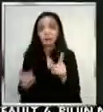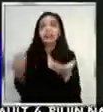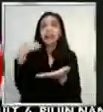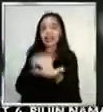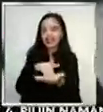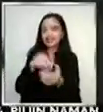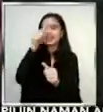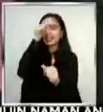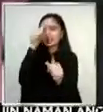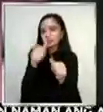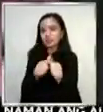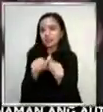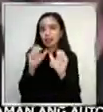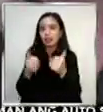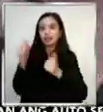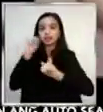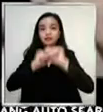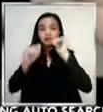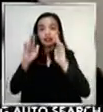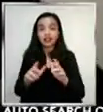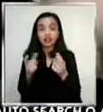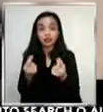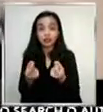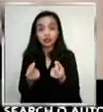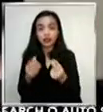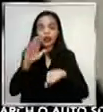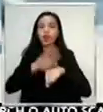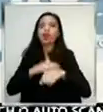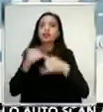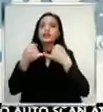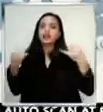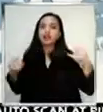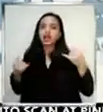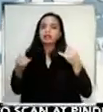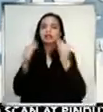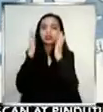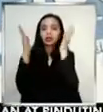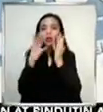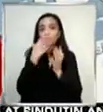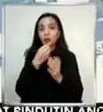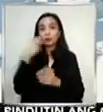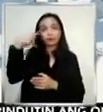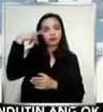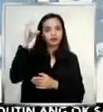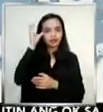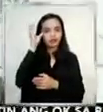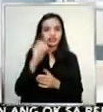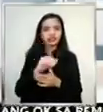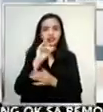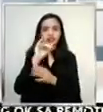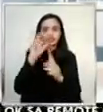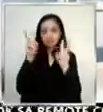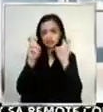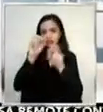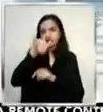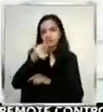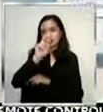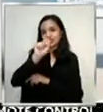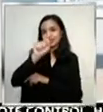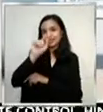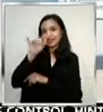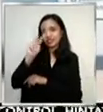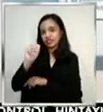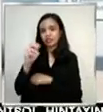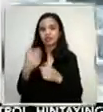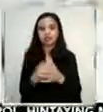ang kanilang pagiging artista sa pagsalang nila sa online talk show ni Paulo Contes na Just In. Magkahalong